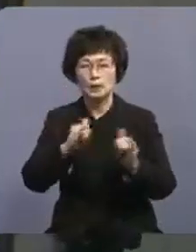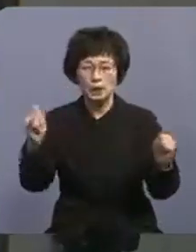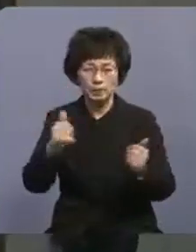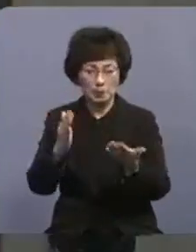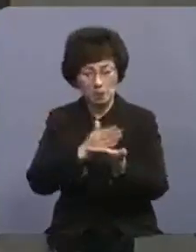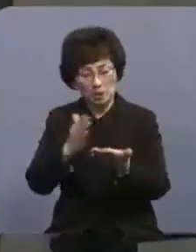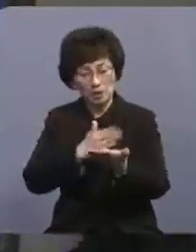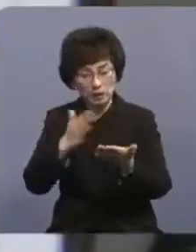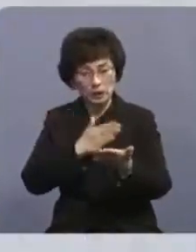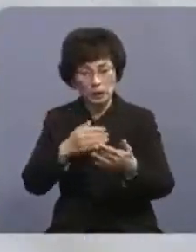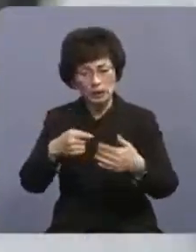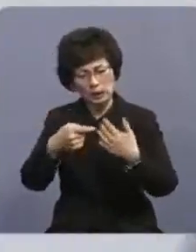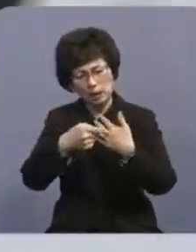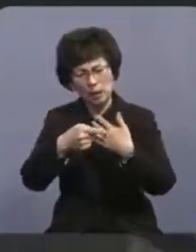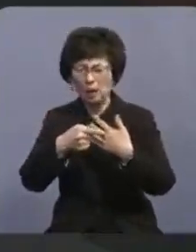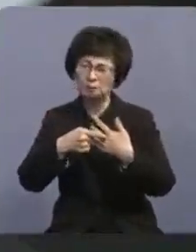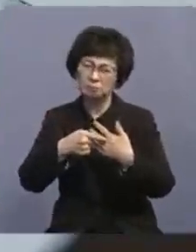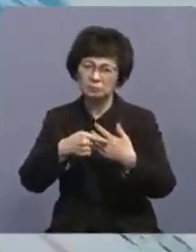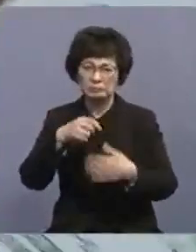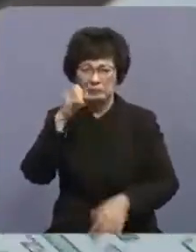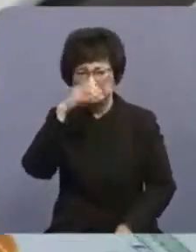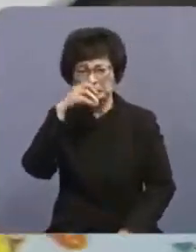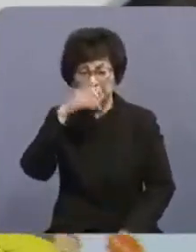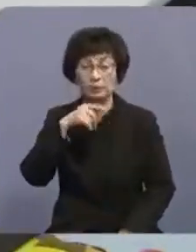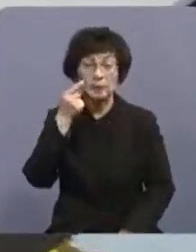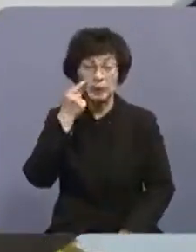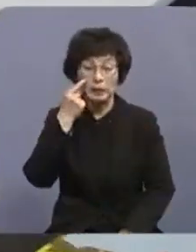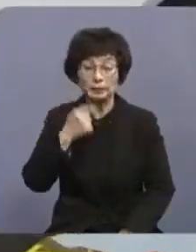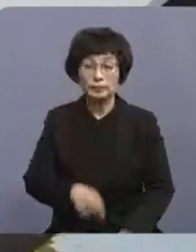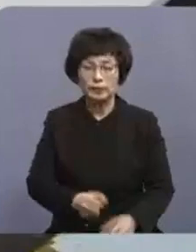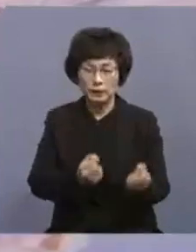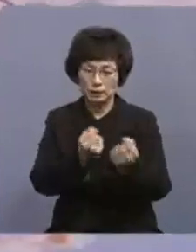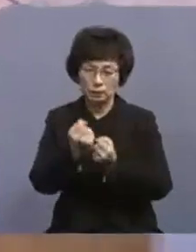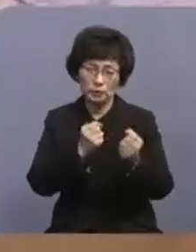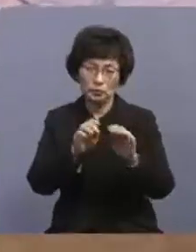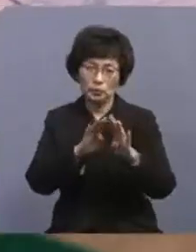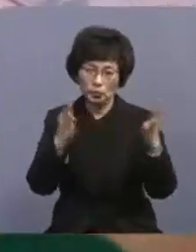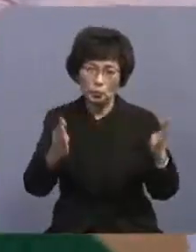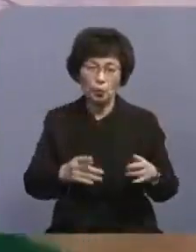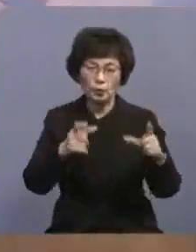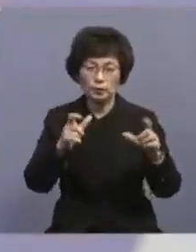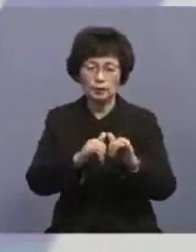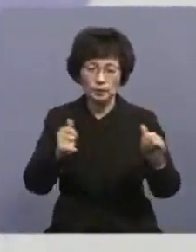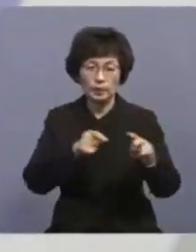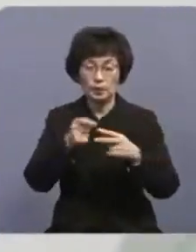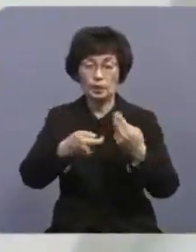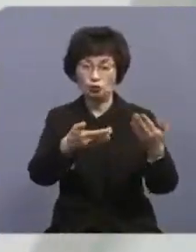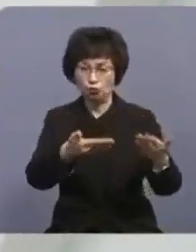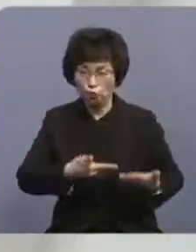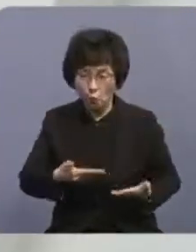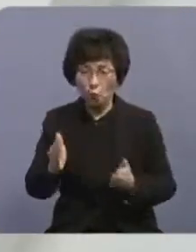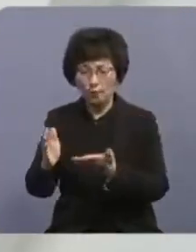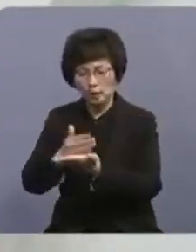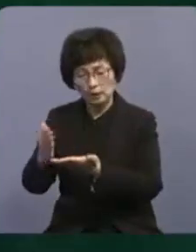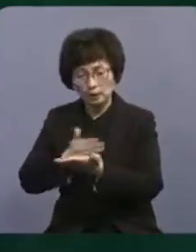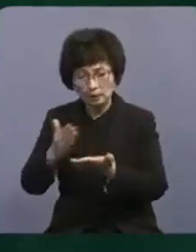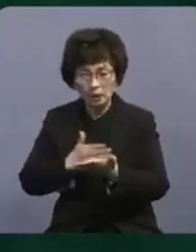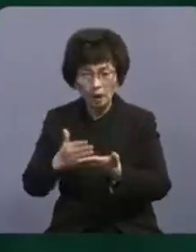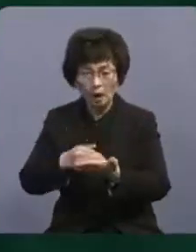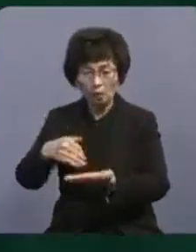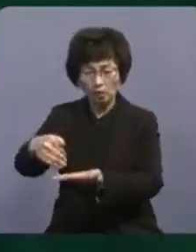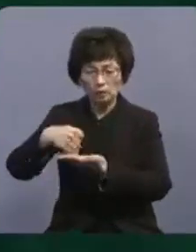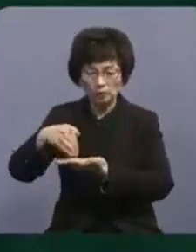받는데 겉핥기 식으로 볼 수밖에 없습니다 설명회를 열어 주민을 이해시키고 평가서 공람과